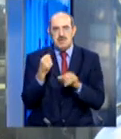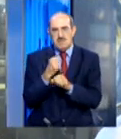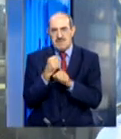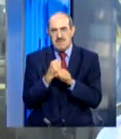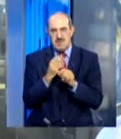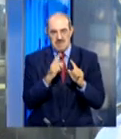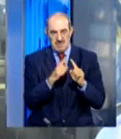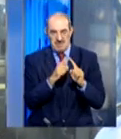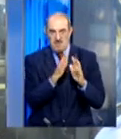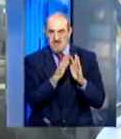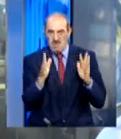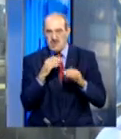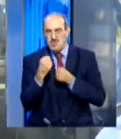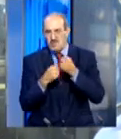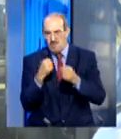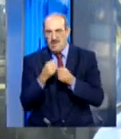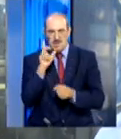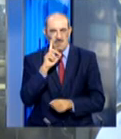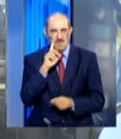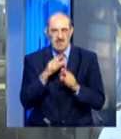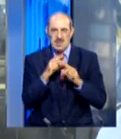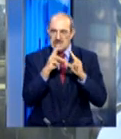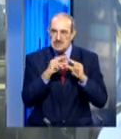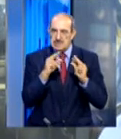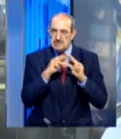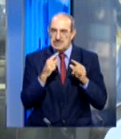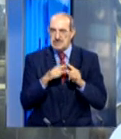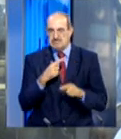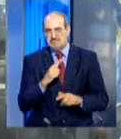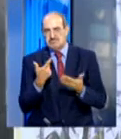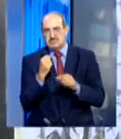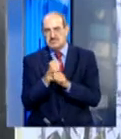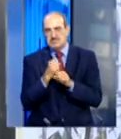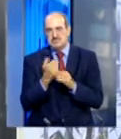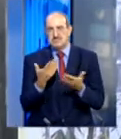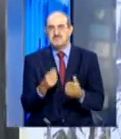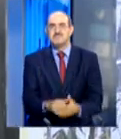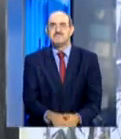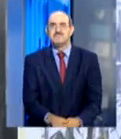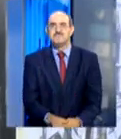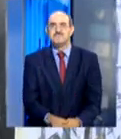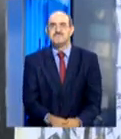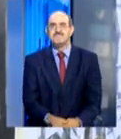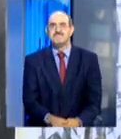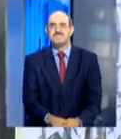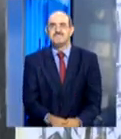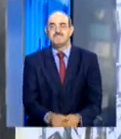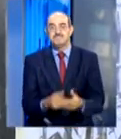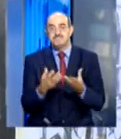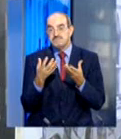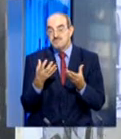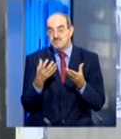الفترة والمعاناة المرأة في هذه الفترة. هذا واش كان يحكي الدور تاعي في الفيلم. نتمنى أني